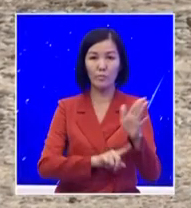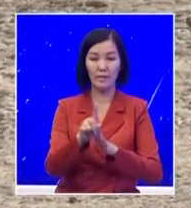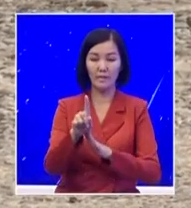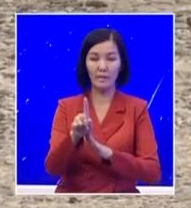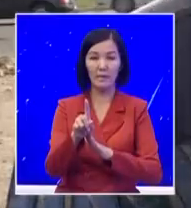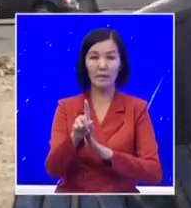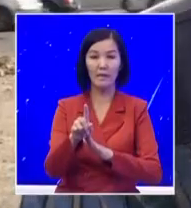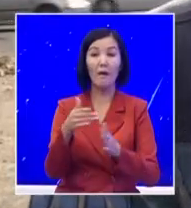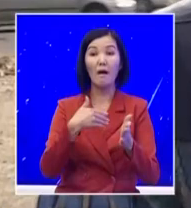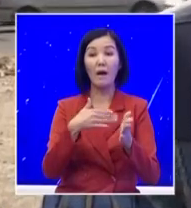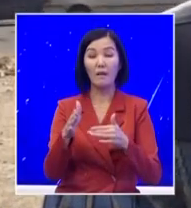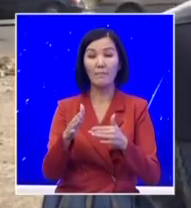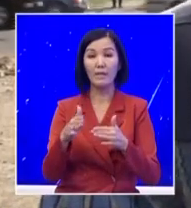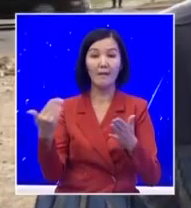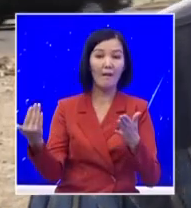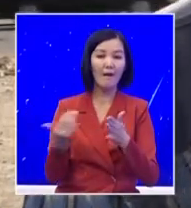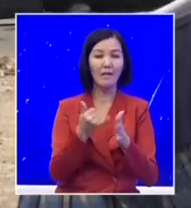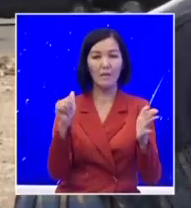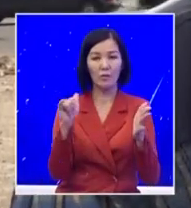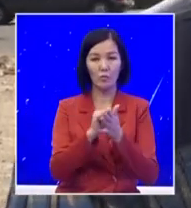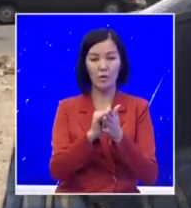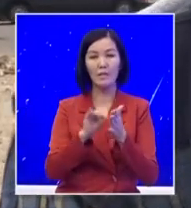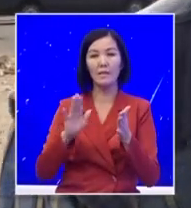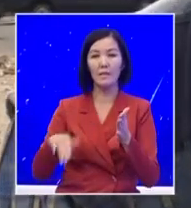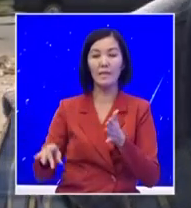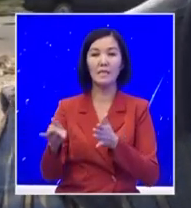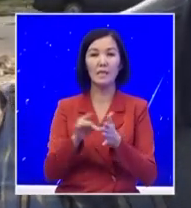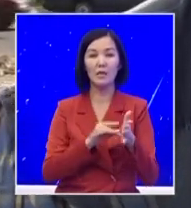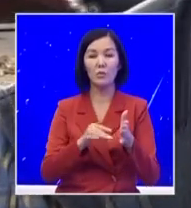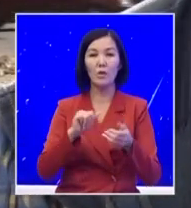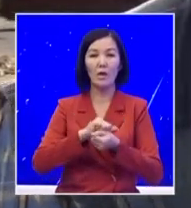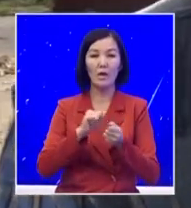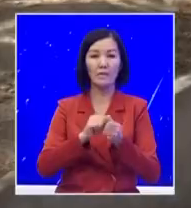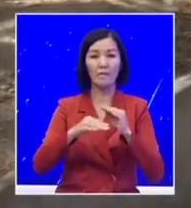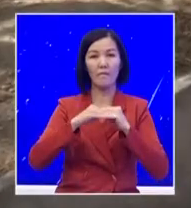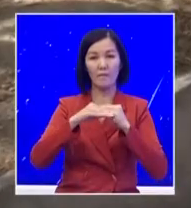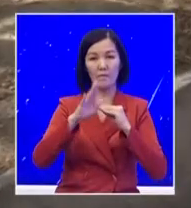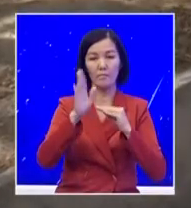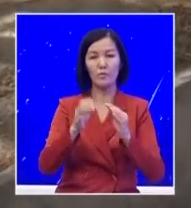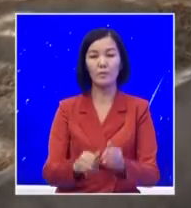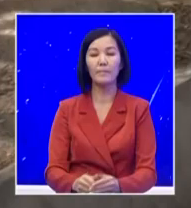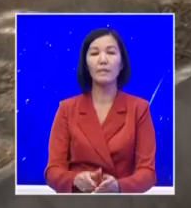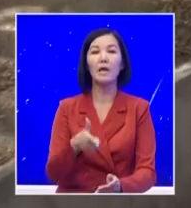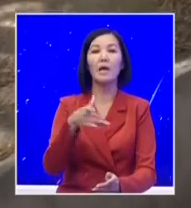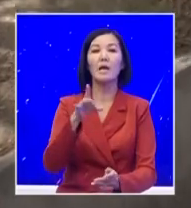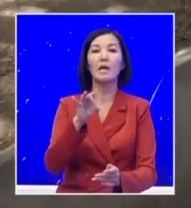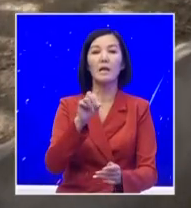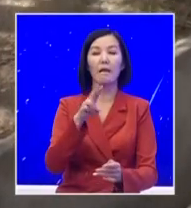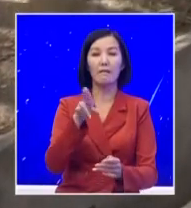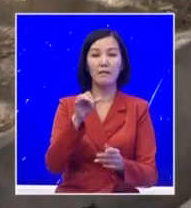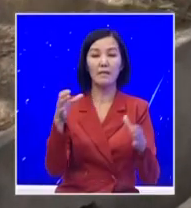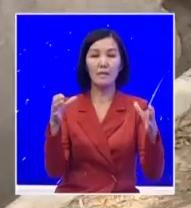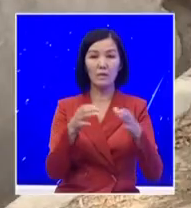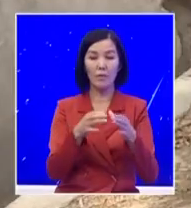олар алып тастаған бордюрлерді қайта орнатады. Кейін бірден жолды асфальттайтын боламыз. Гранд Центр жауапкершілігі